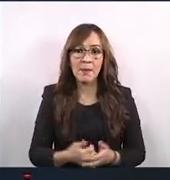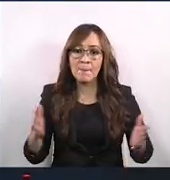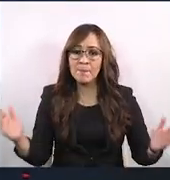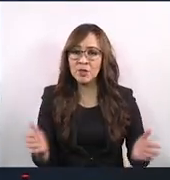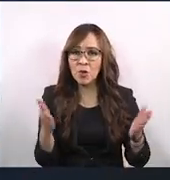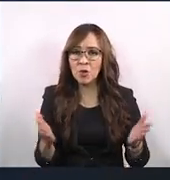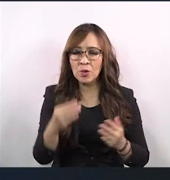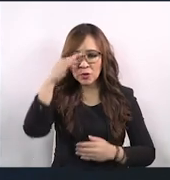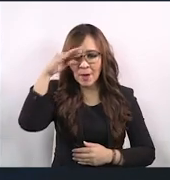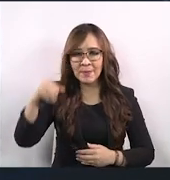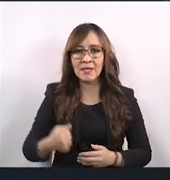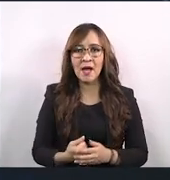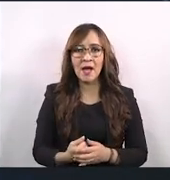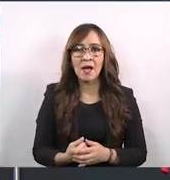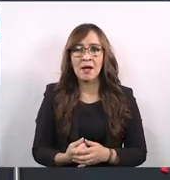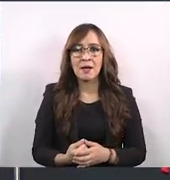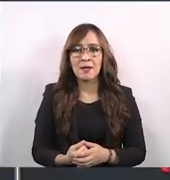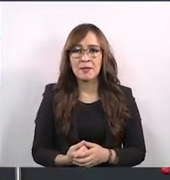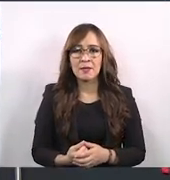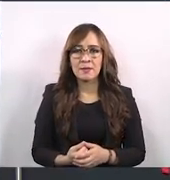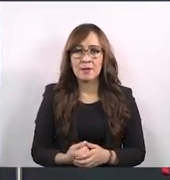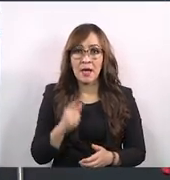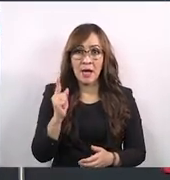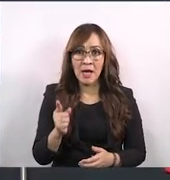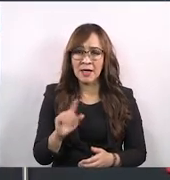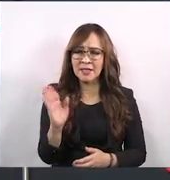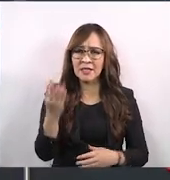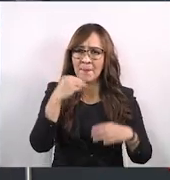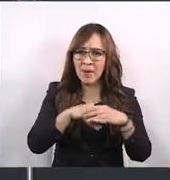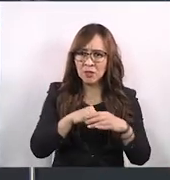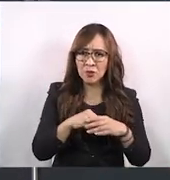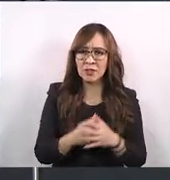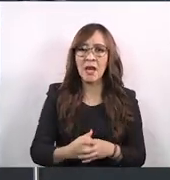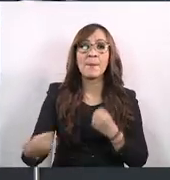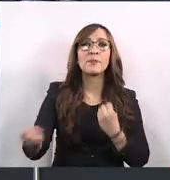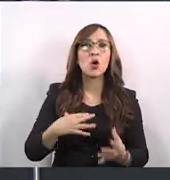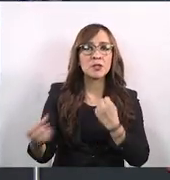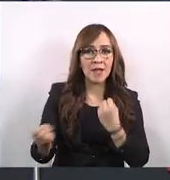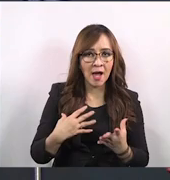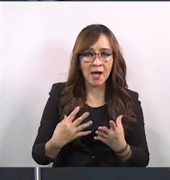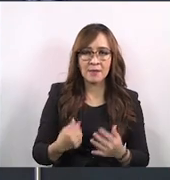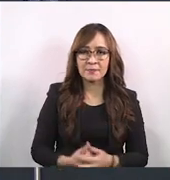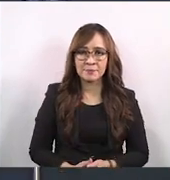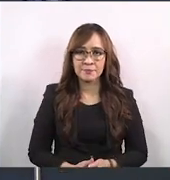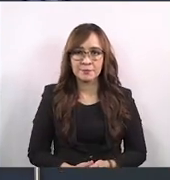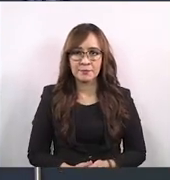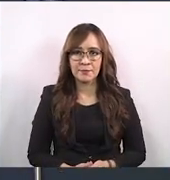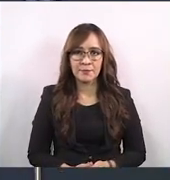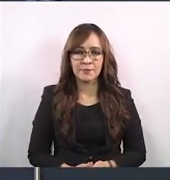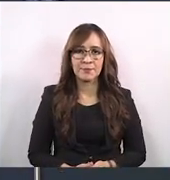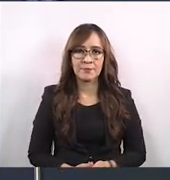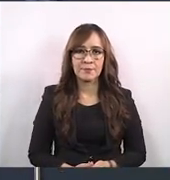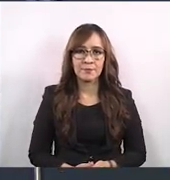Biduk rumah OK Google Oh Tuhan akan pakai banyak wanita-wanita untuk membangun generasi muda yang luar biasa